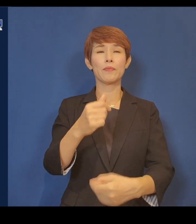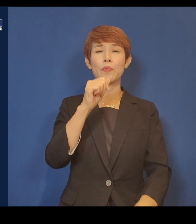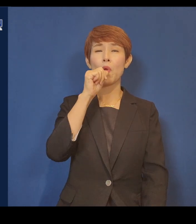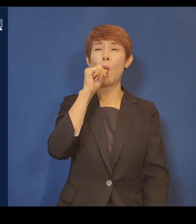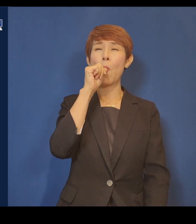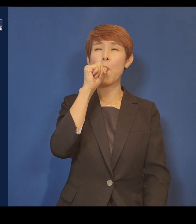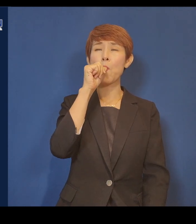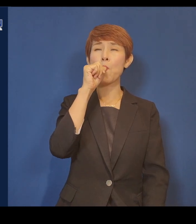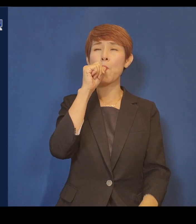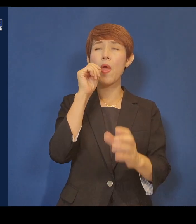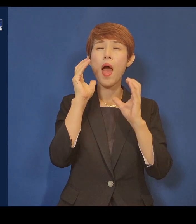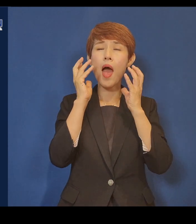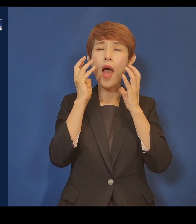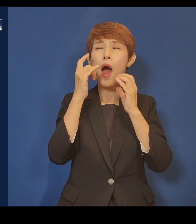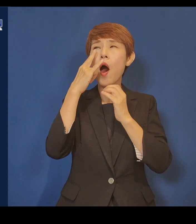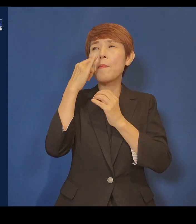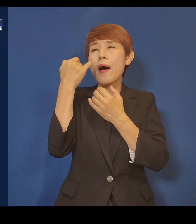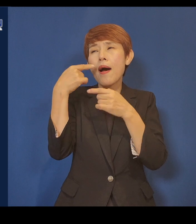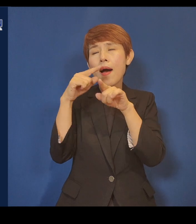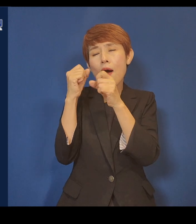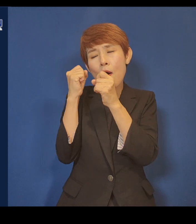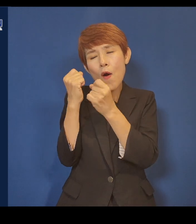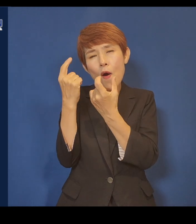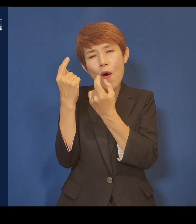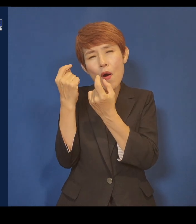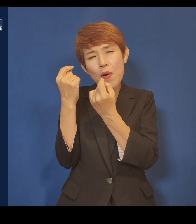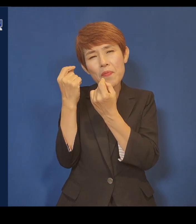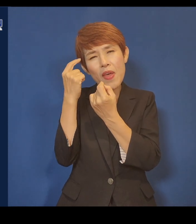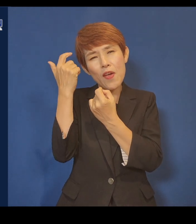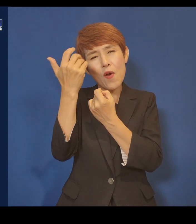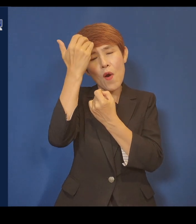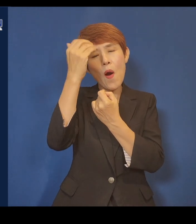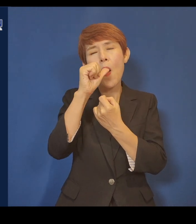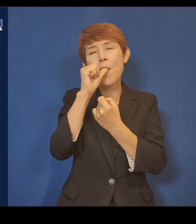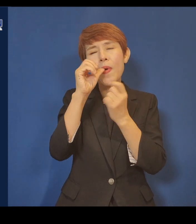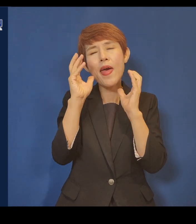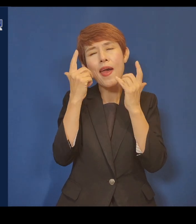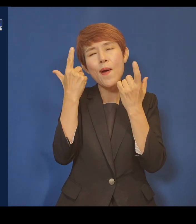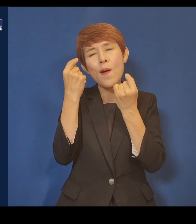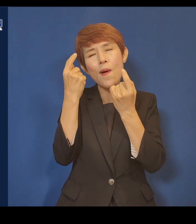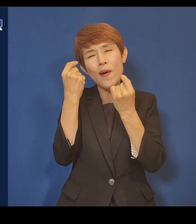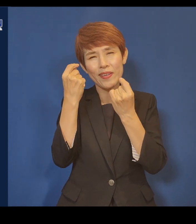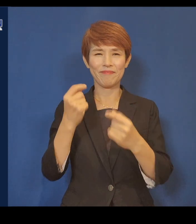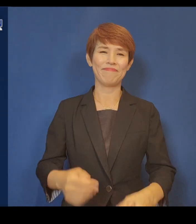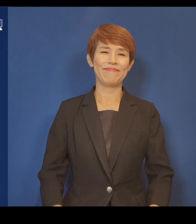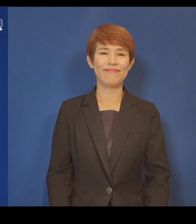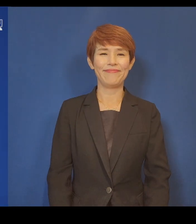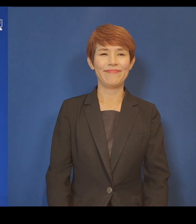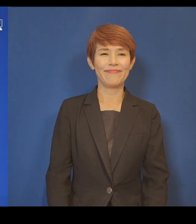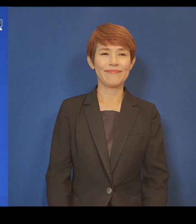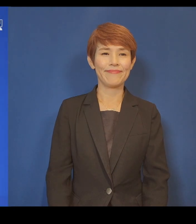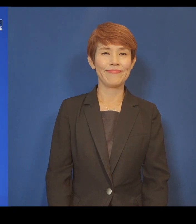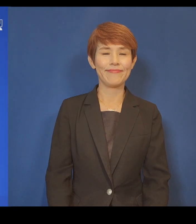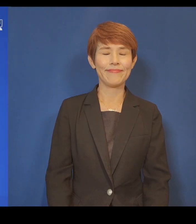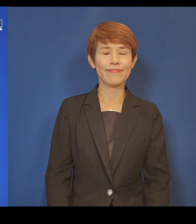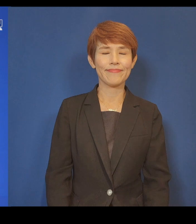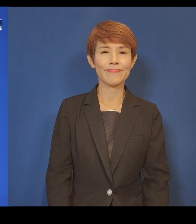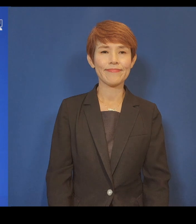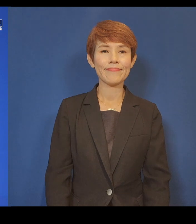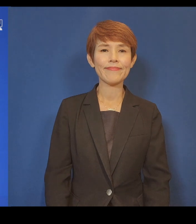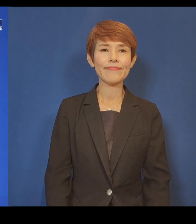젖된 아이가 그의 어머니 품에 있음 같게 하였나니 내 영혼이 젖된 아이와 같도다.